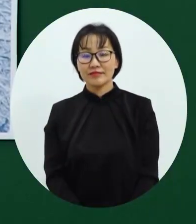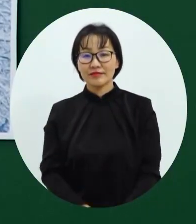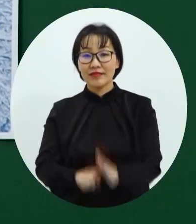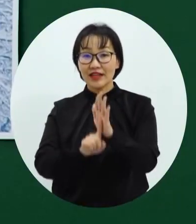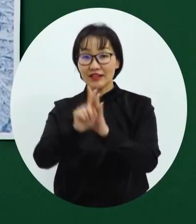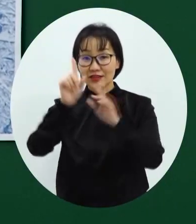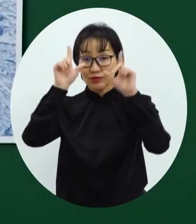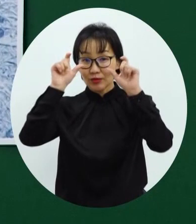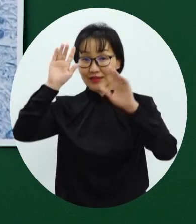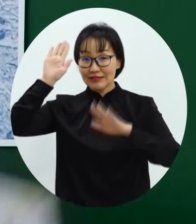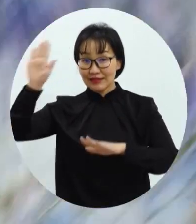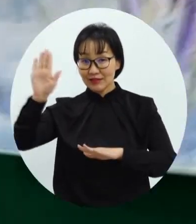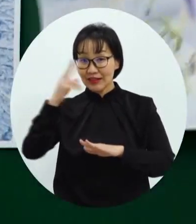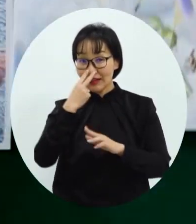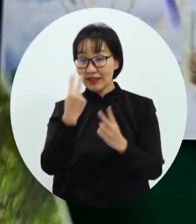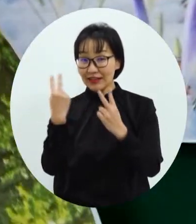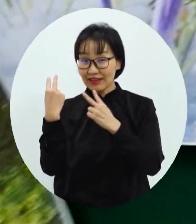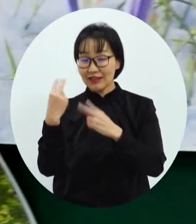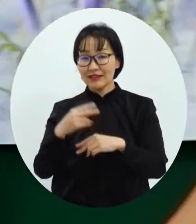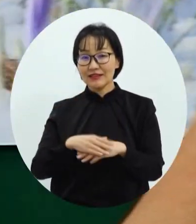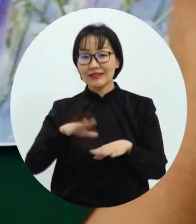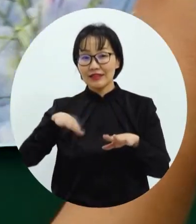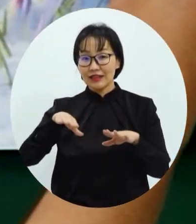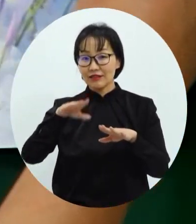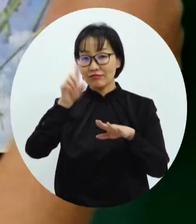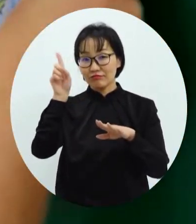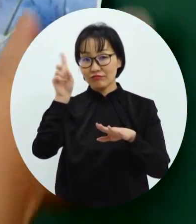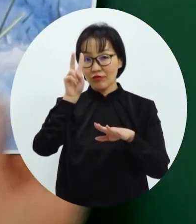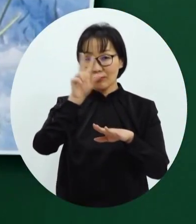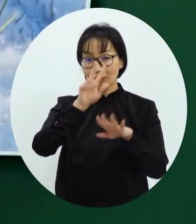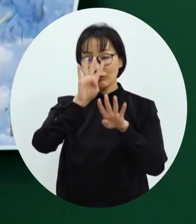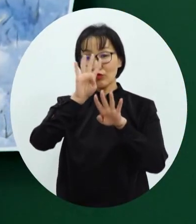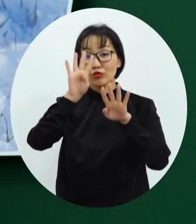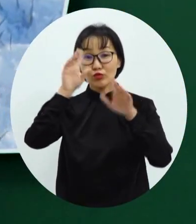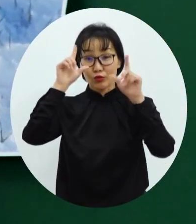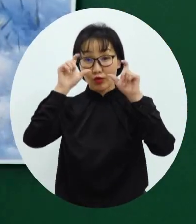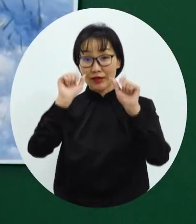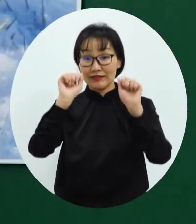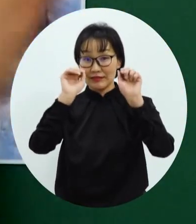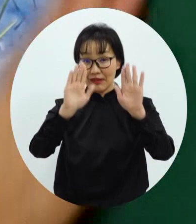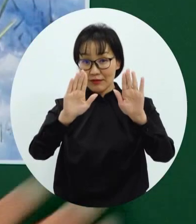А эхний зурга тавтаа. Дараагийн зургийг тавья.